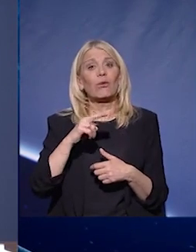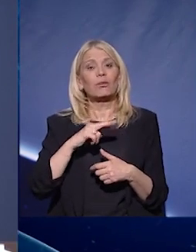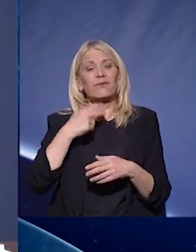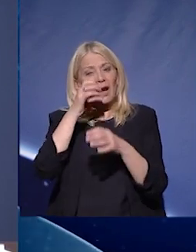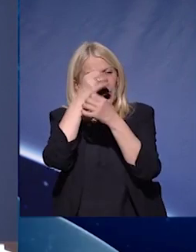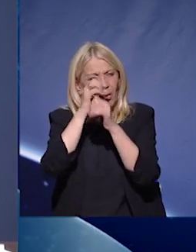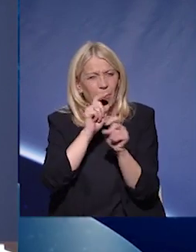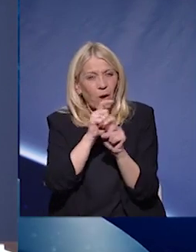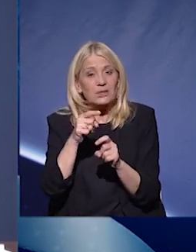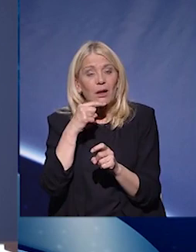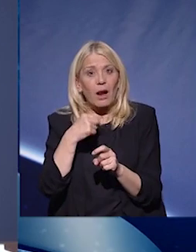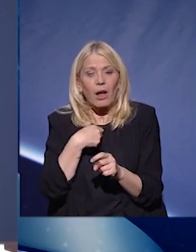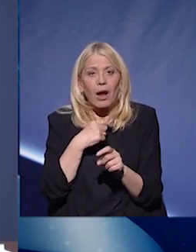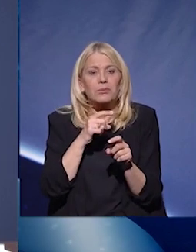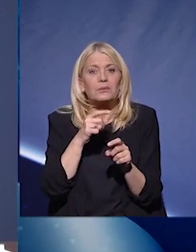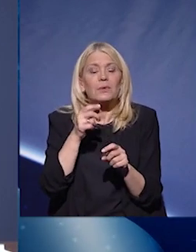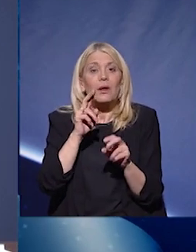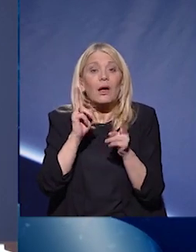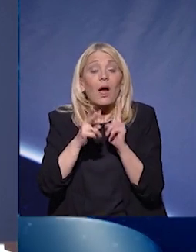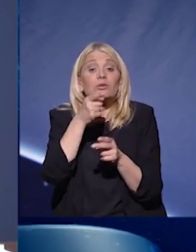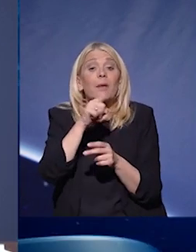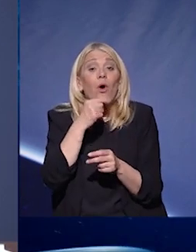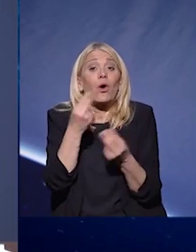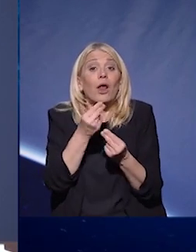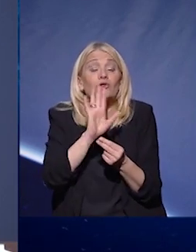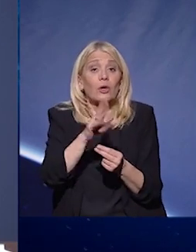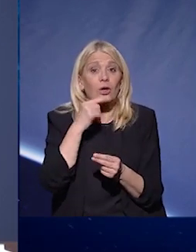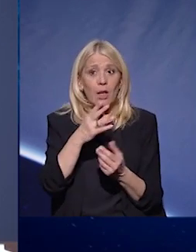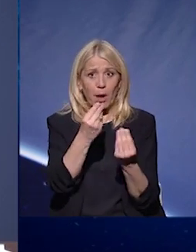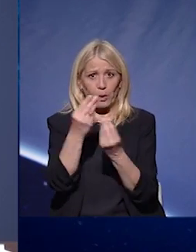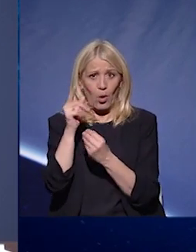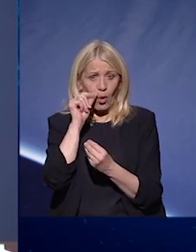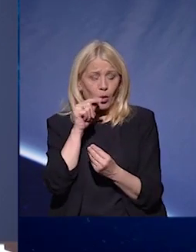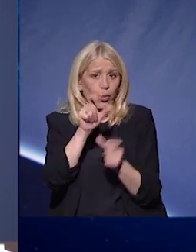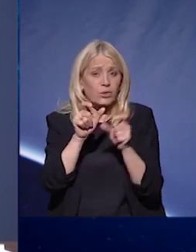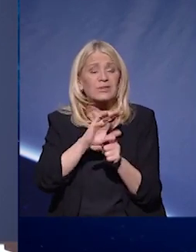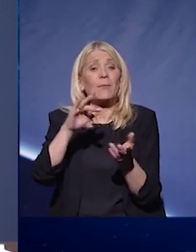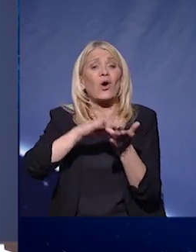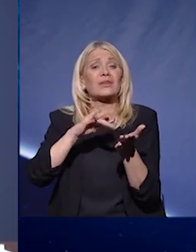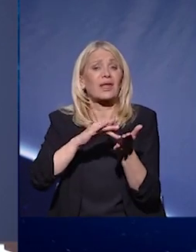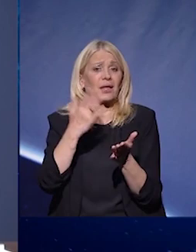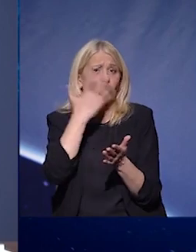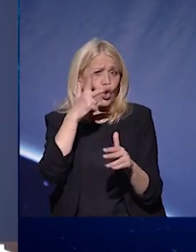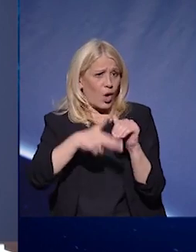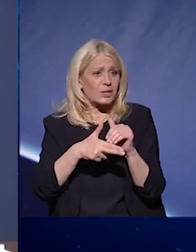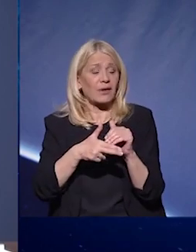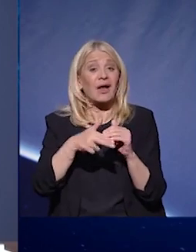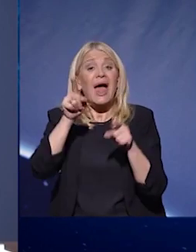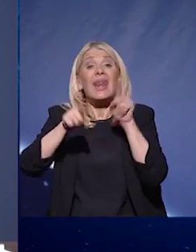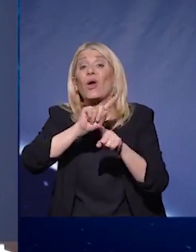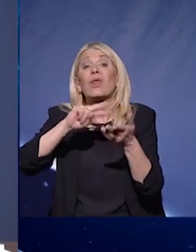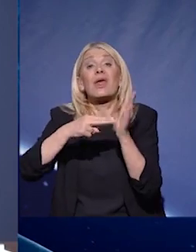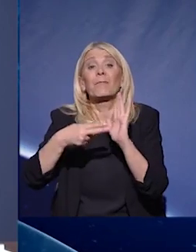mikrobiolozi i virusolozi i rekli se, kako si ti mogao ovako nešto da kažeš, pa ima toliko ljudi, pa tu treba samo srednja stručna. Da, ali neko to nije